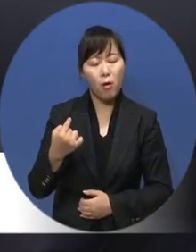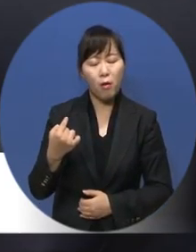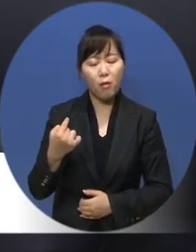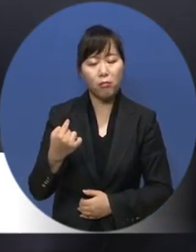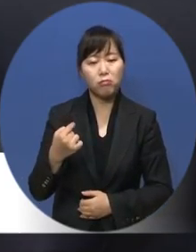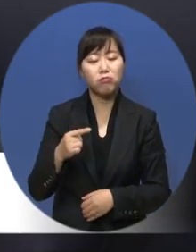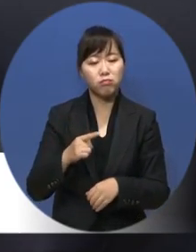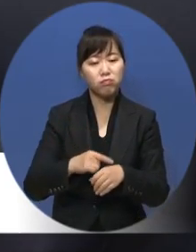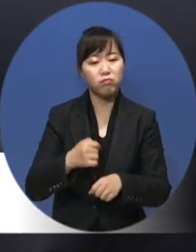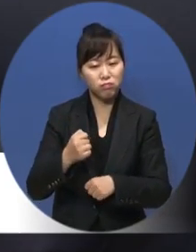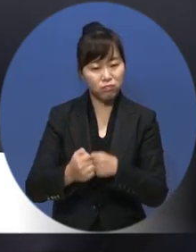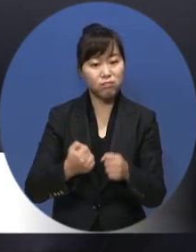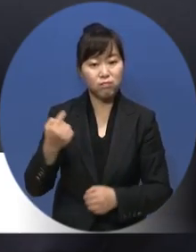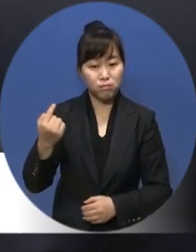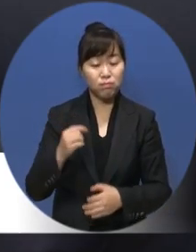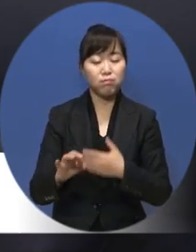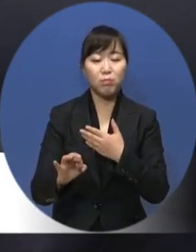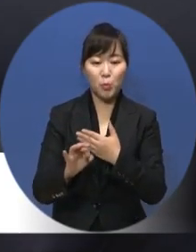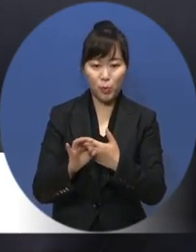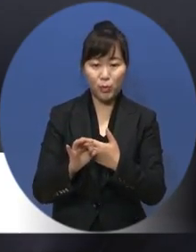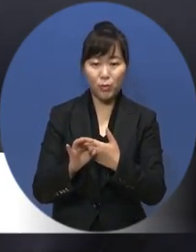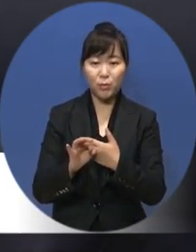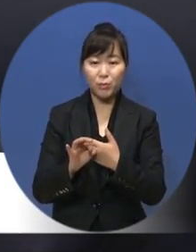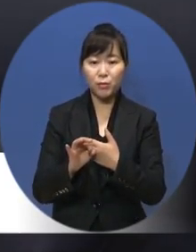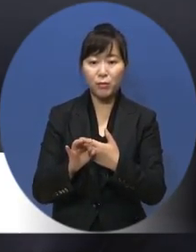언제든지 오면